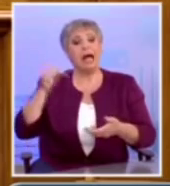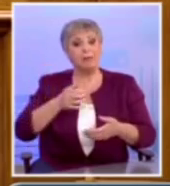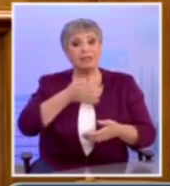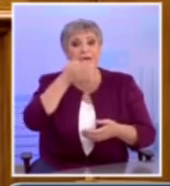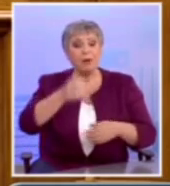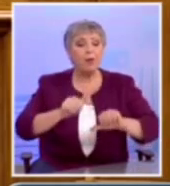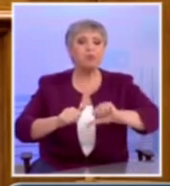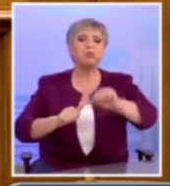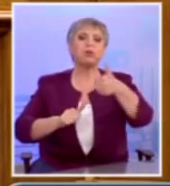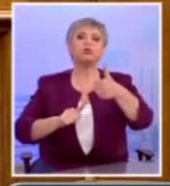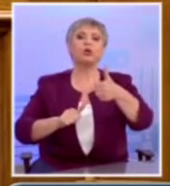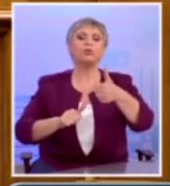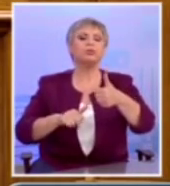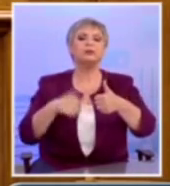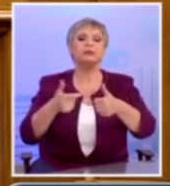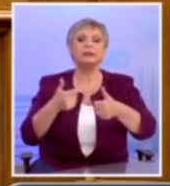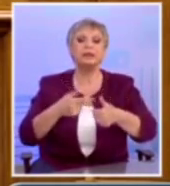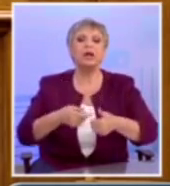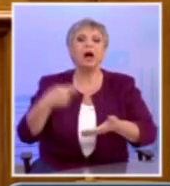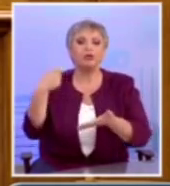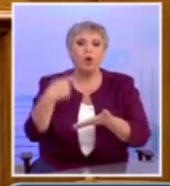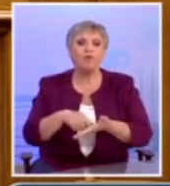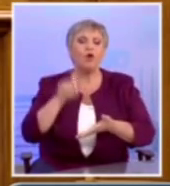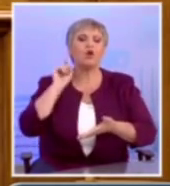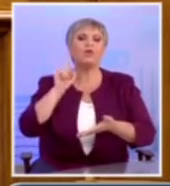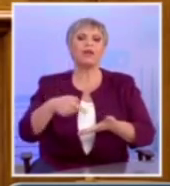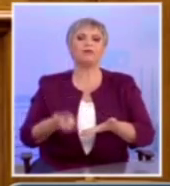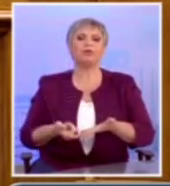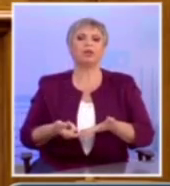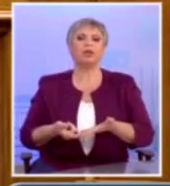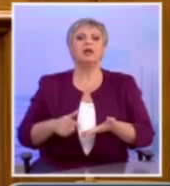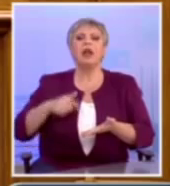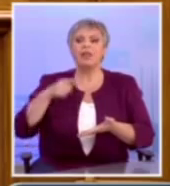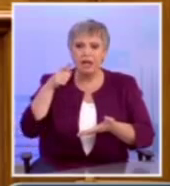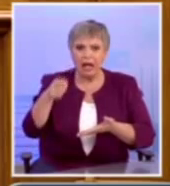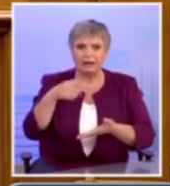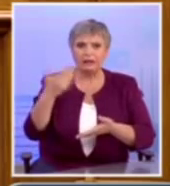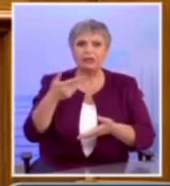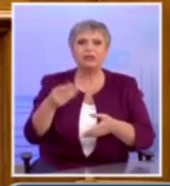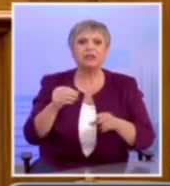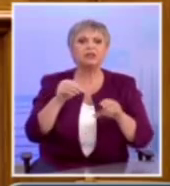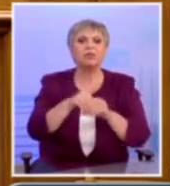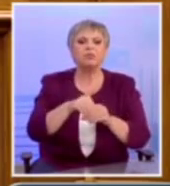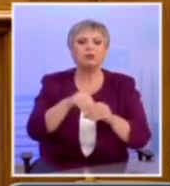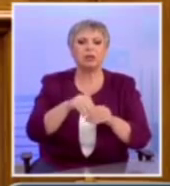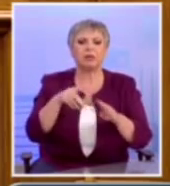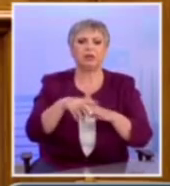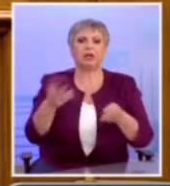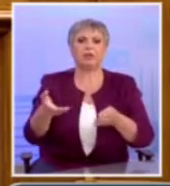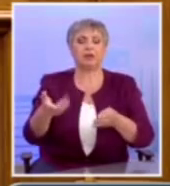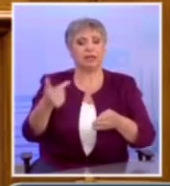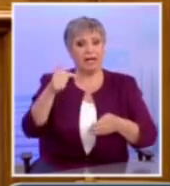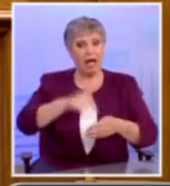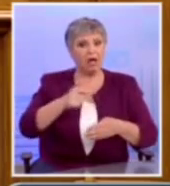αντιμετώπιση της διαφθοράς, είναι σαν να ρωτάτε να είσαστε εσείς η Bayern Munich και εμείς να είμαστε η Βαρκελόνη και να μην μας επιτρέπετε